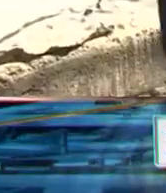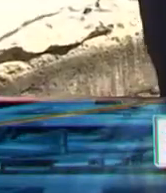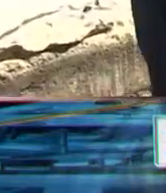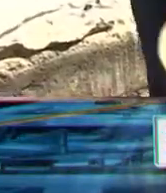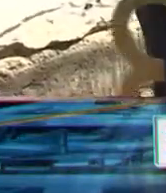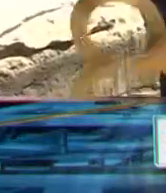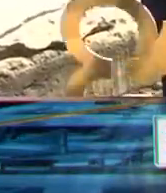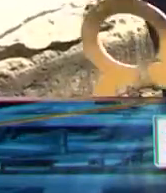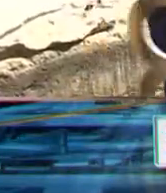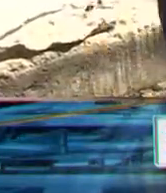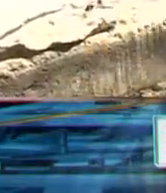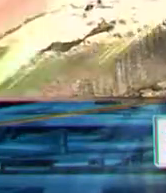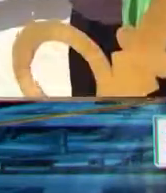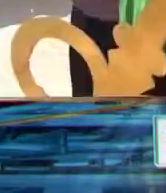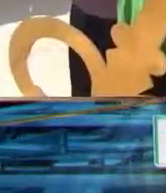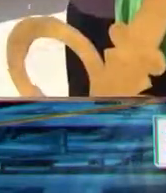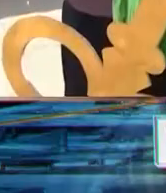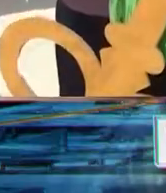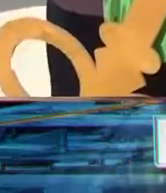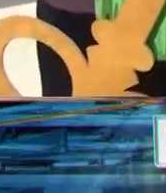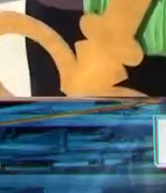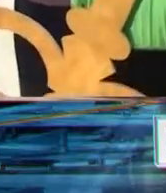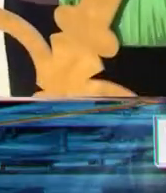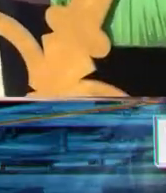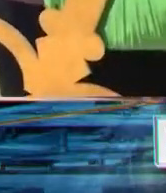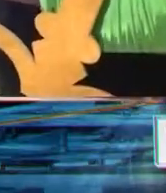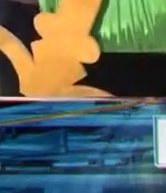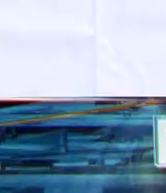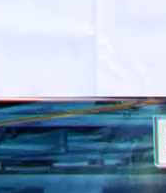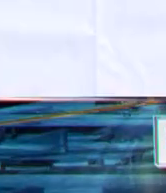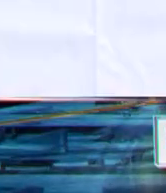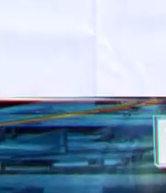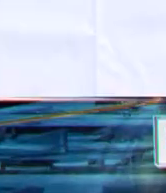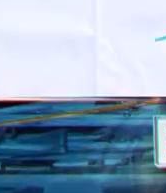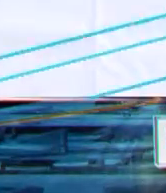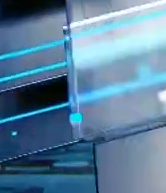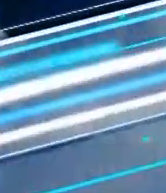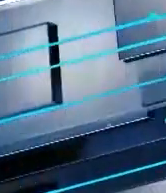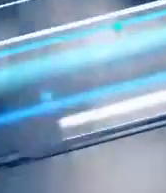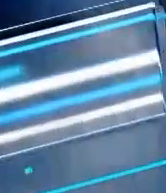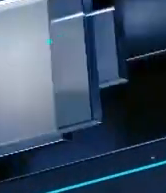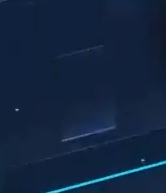223-ші отбасы қуанышы. Бүгін Харекет қайырылымды қоры кезекті шаңыраққа шаттық сыйлады.